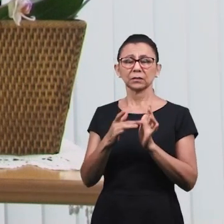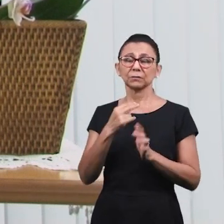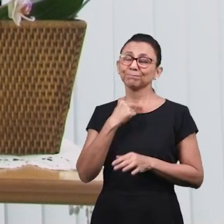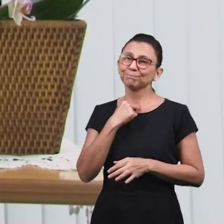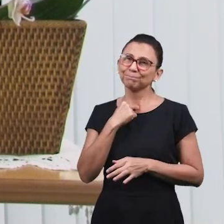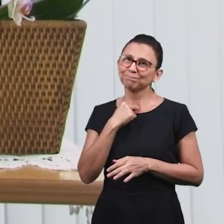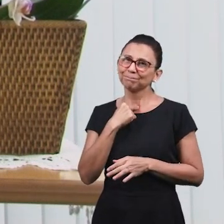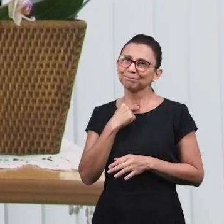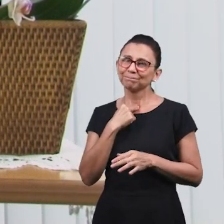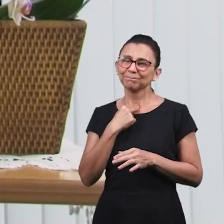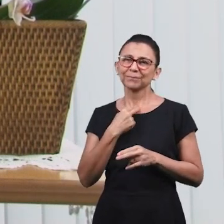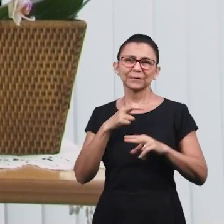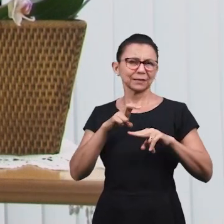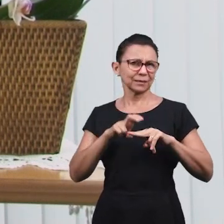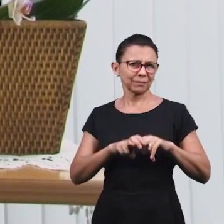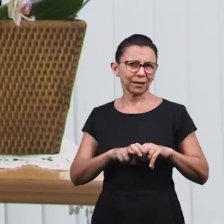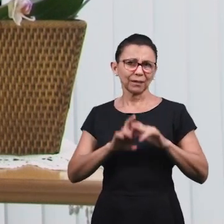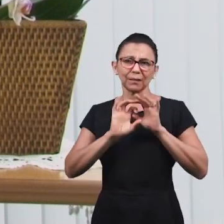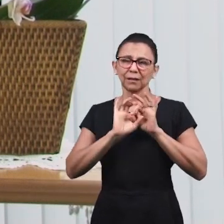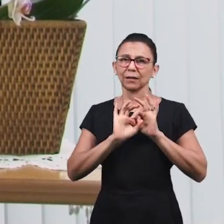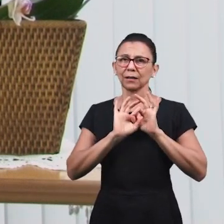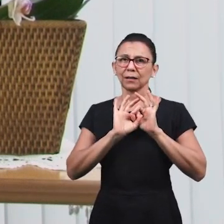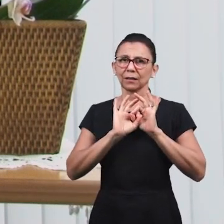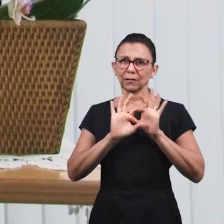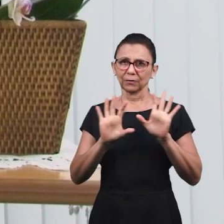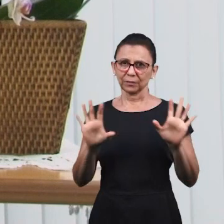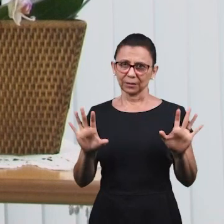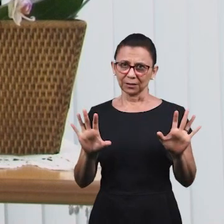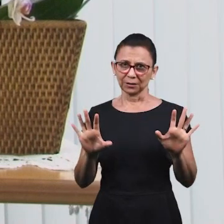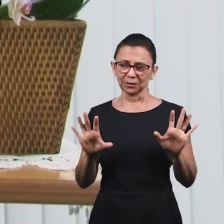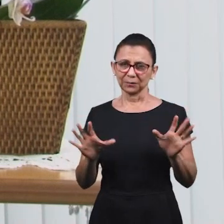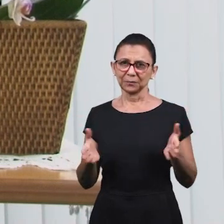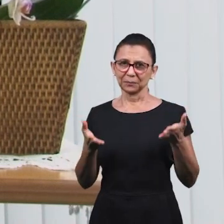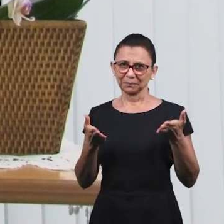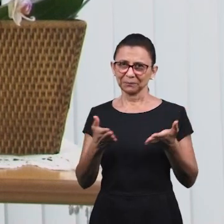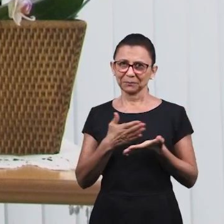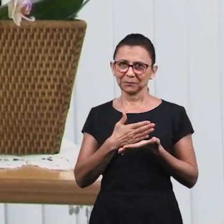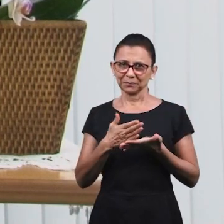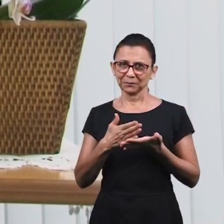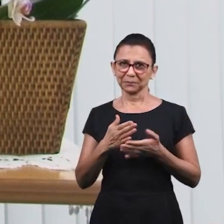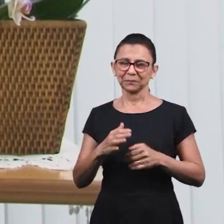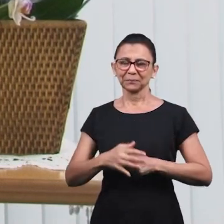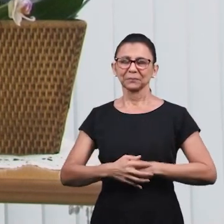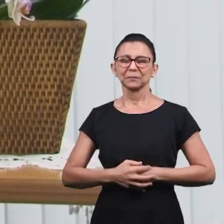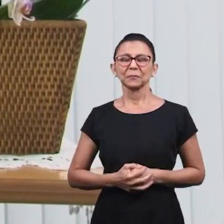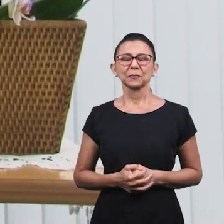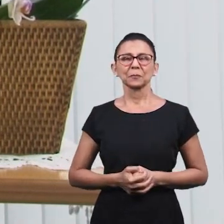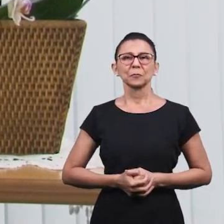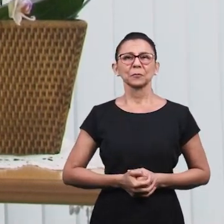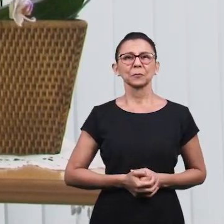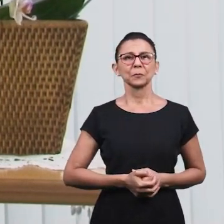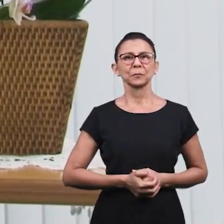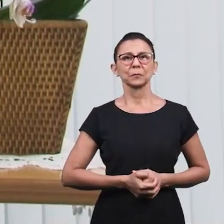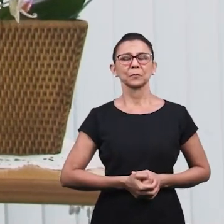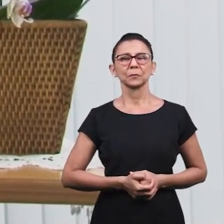genoux. Si vous ne pouvez pas, vous pouvez rester assis comme vous voulez. Nous allons prier.